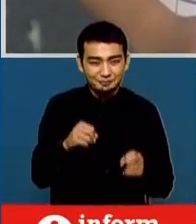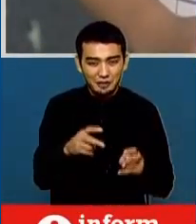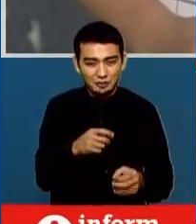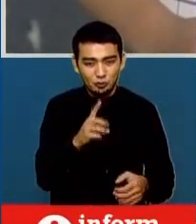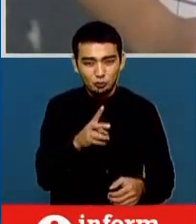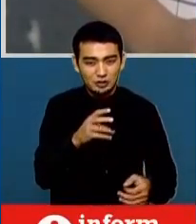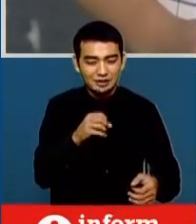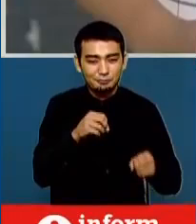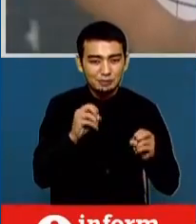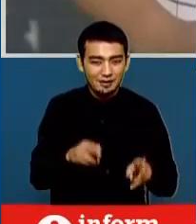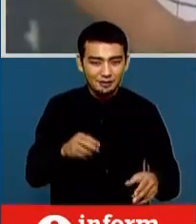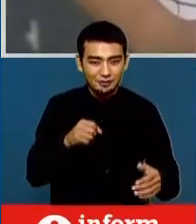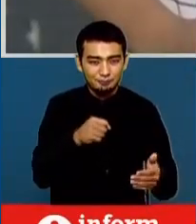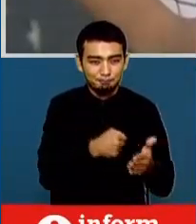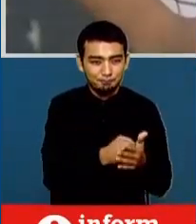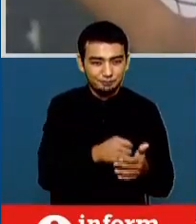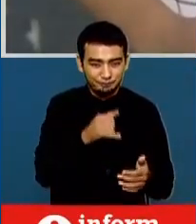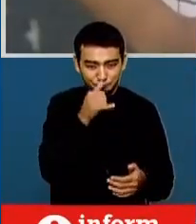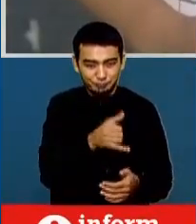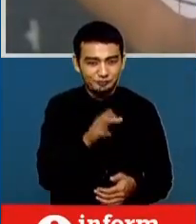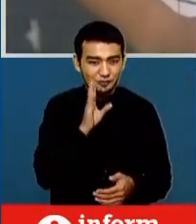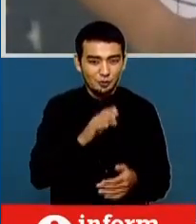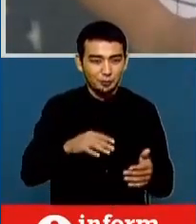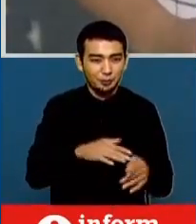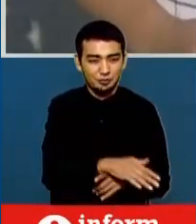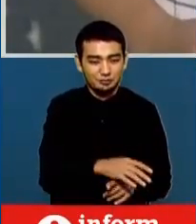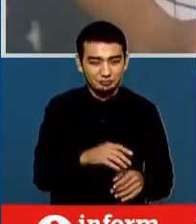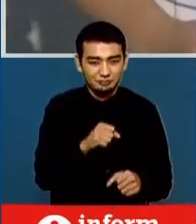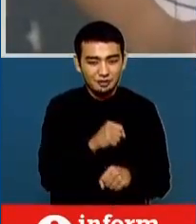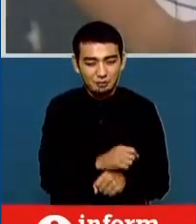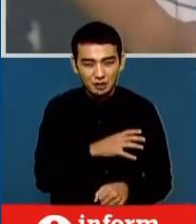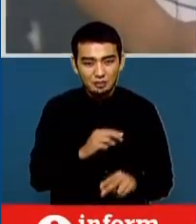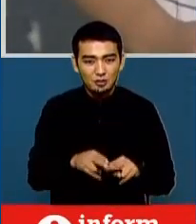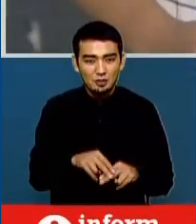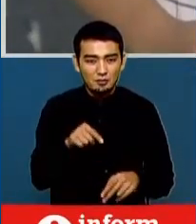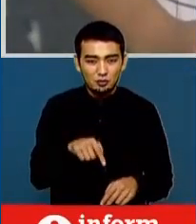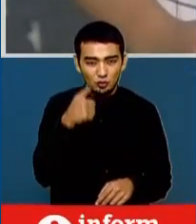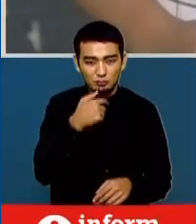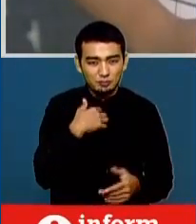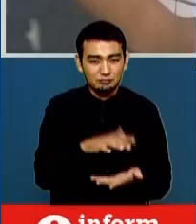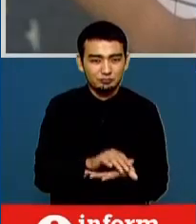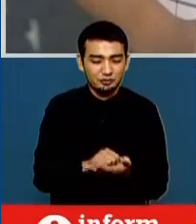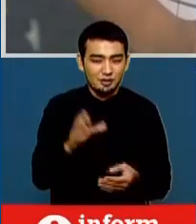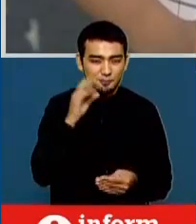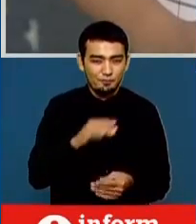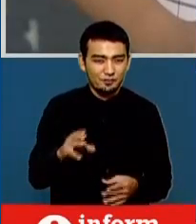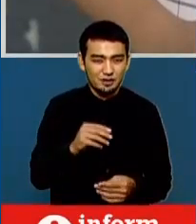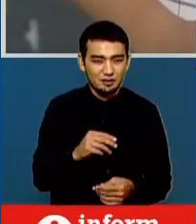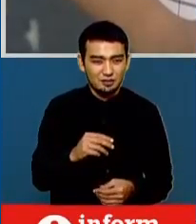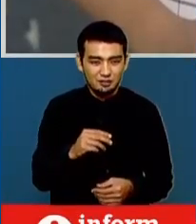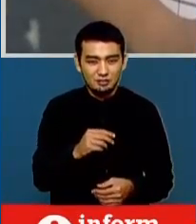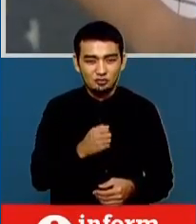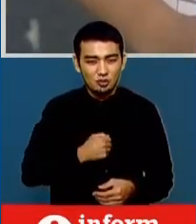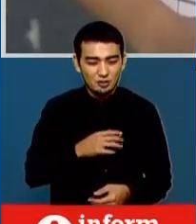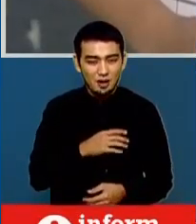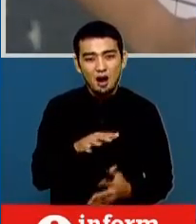ала жаздай төккен тер мен еткен еңбек зая кетіп, биыл өнімсіз қалатын болдық деп күйініп отыр күріш шеккендер. Ал ауылдағы жұрттың